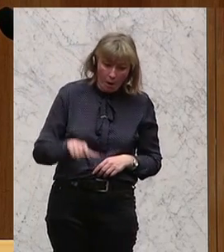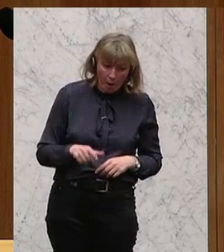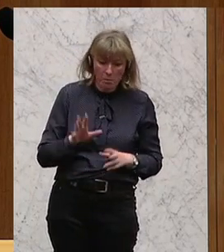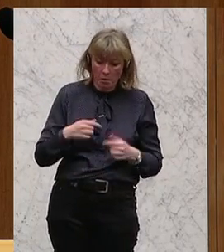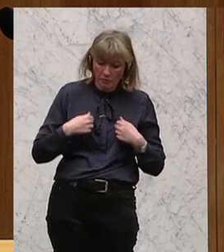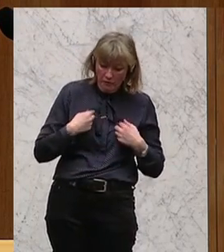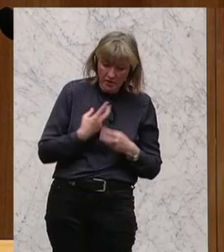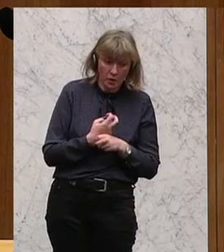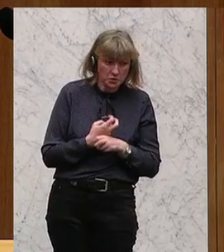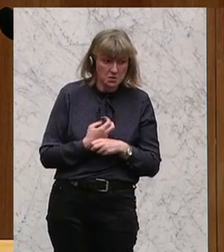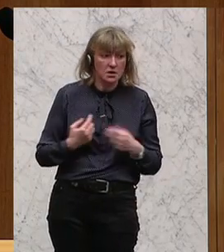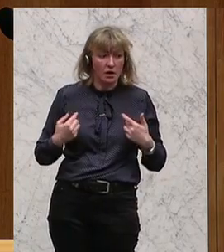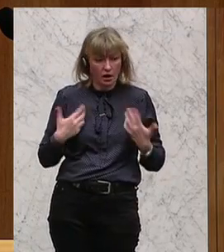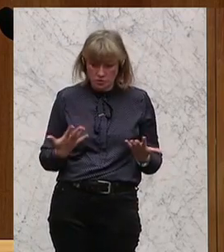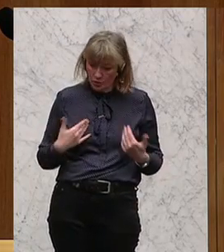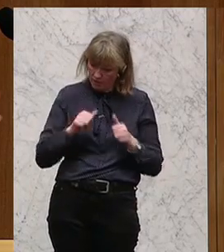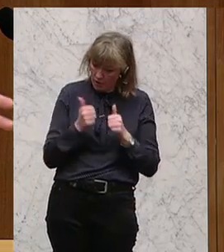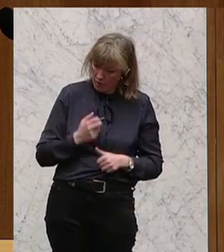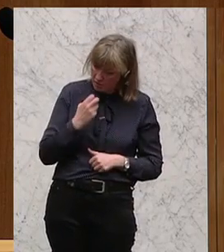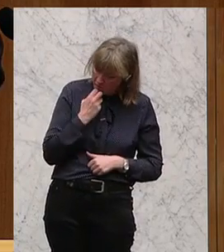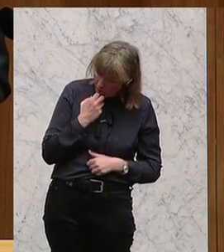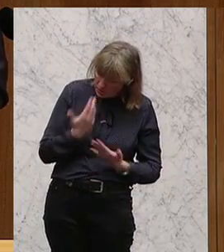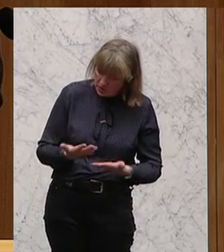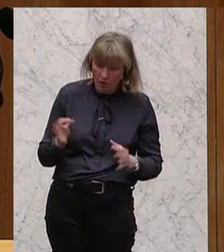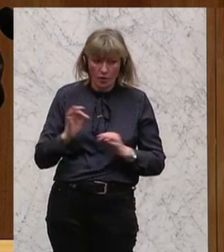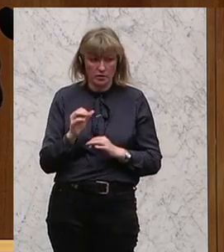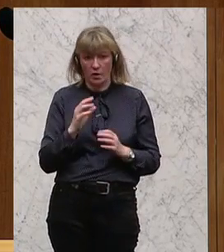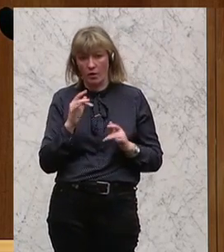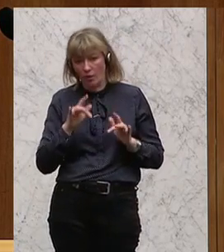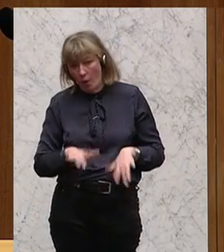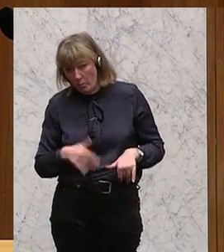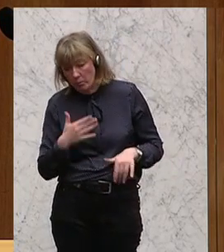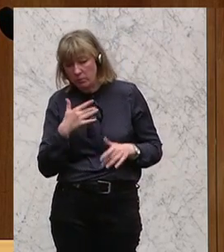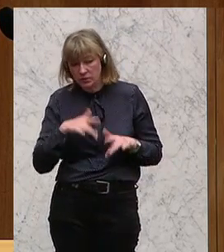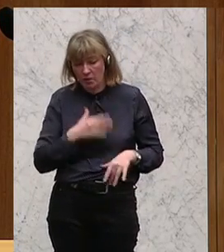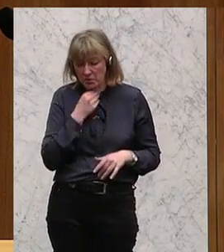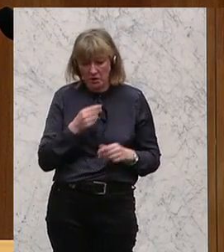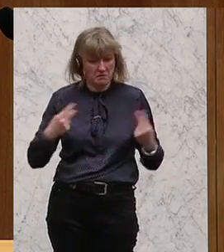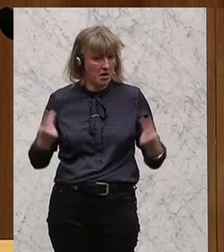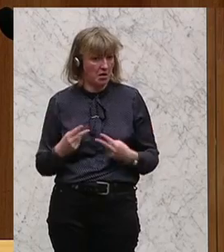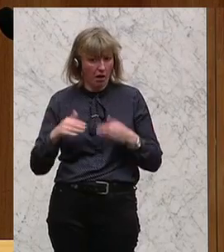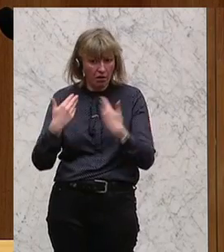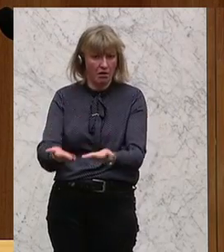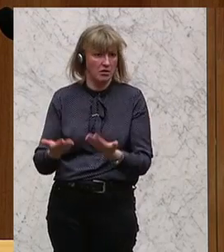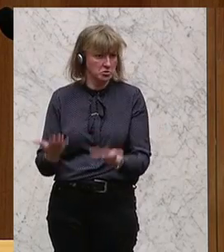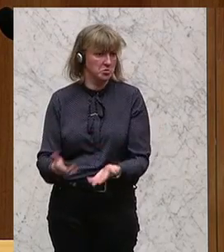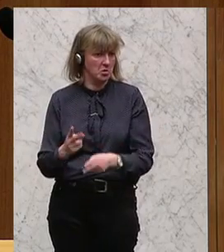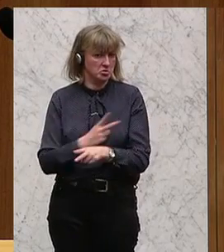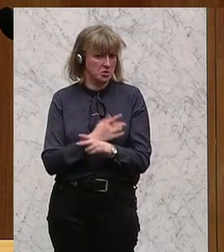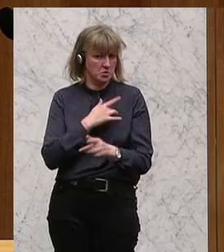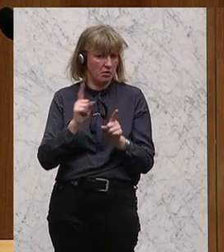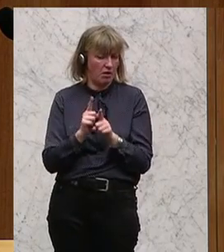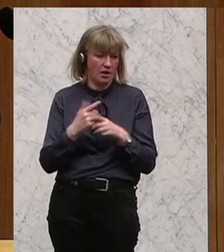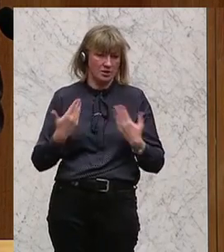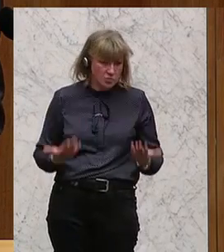in Österreich sozusagen das überhaupt in der Form wollen und ob wir überhaupt einen Bedarf haben. Also so kann es ja wohl bitte nicht sein. Aber